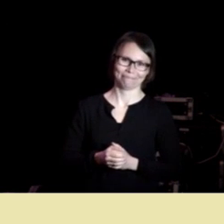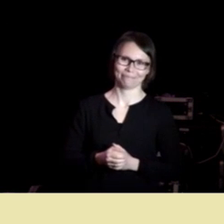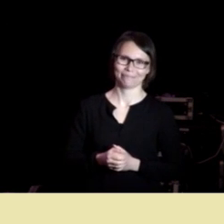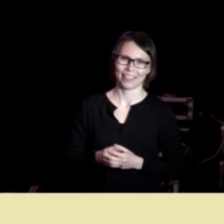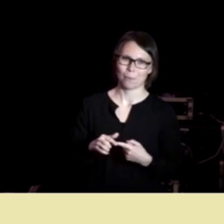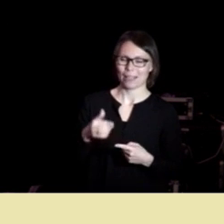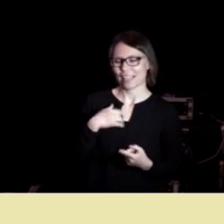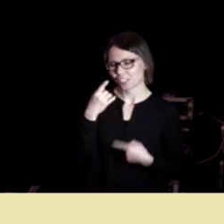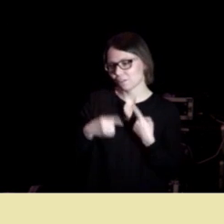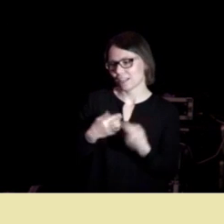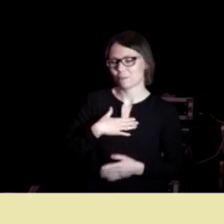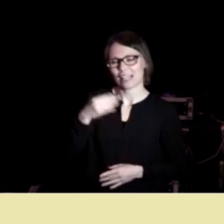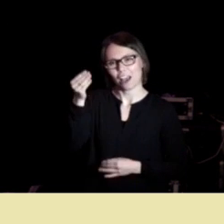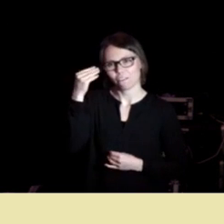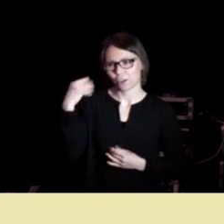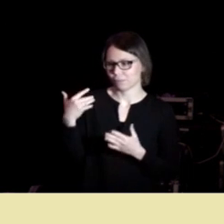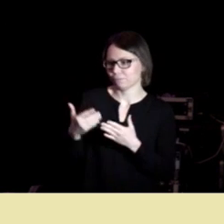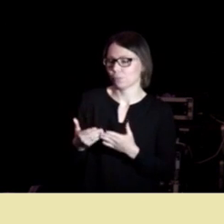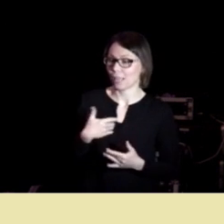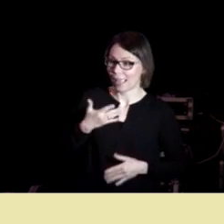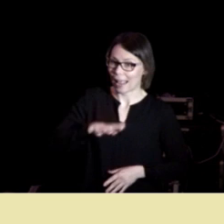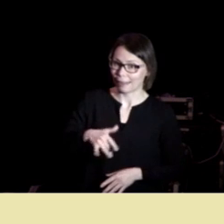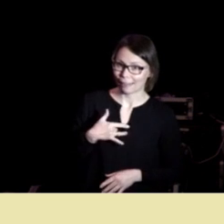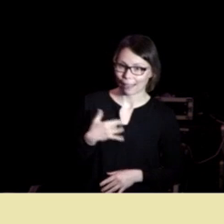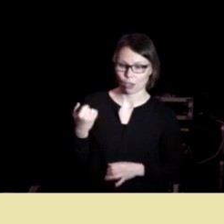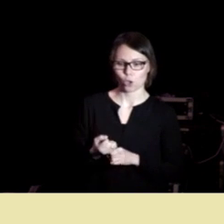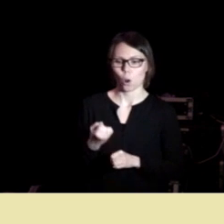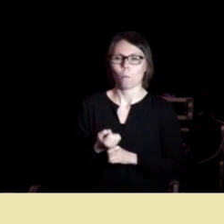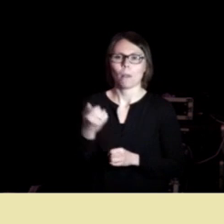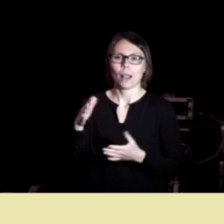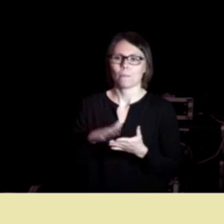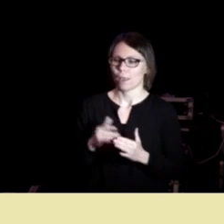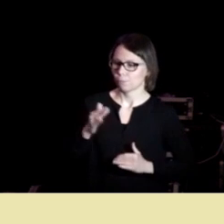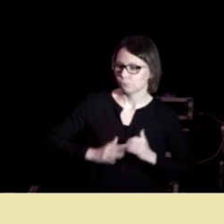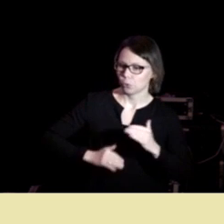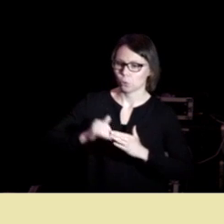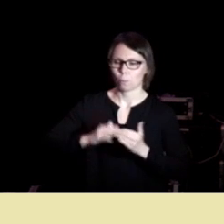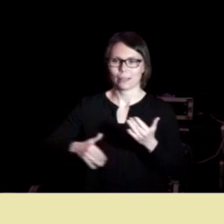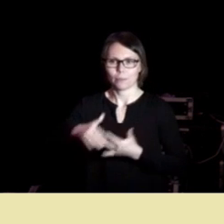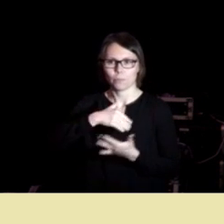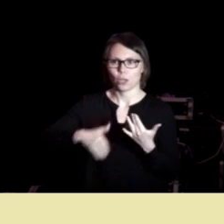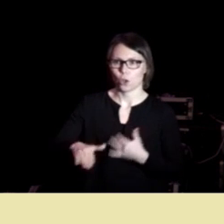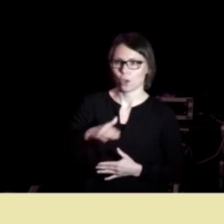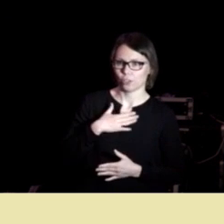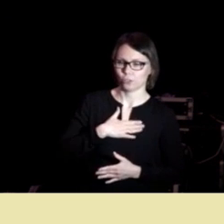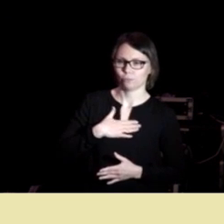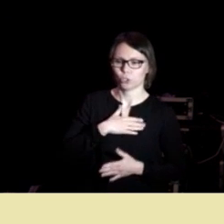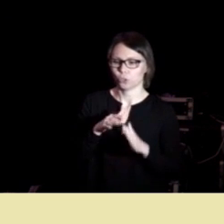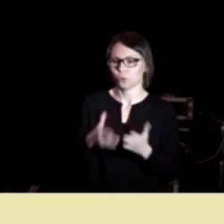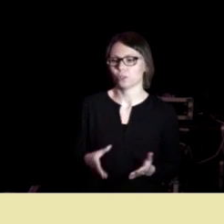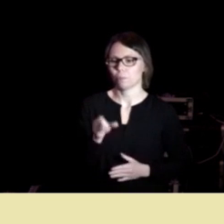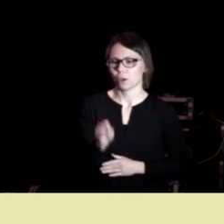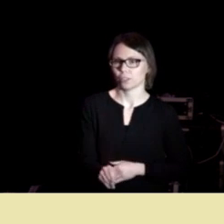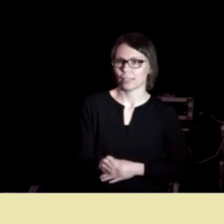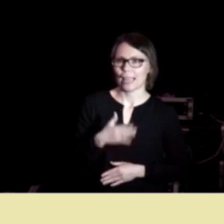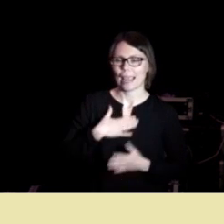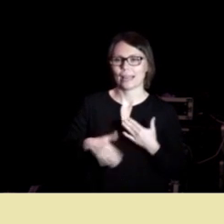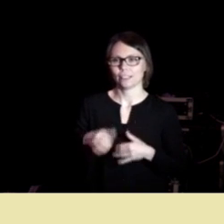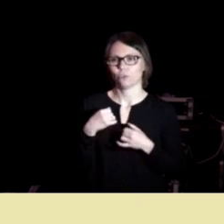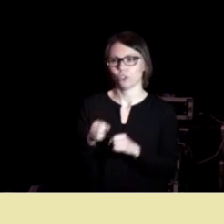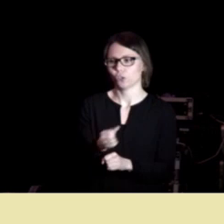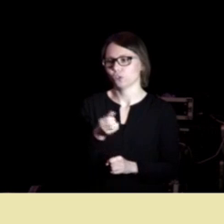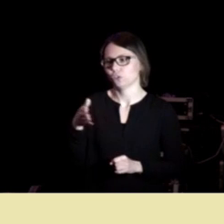Jeg skal da fortelle om noen erfaringer vi har gjort oss. Jeg har vært heldig å få jobbe med å bygge opp et miljø i Sykehuspartner, som er et helseforetak i